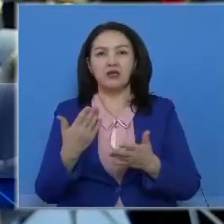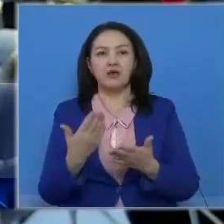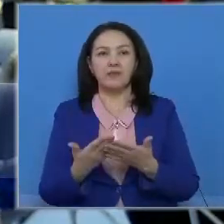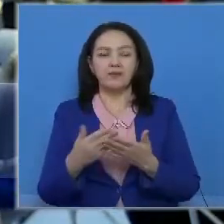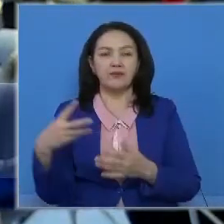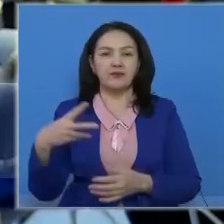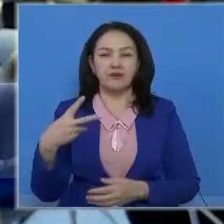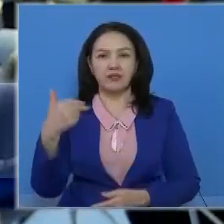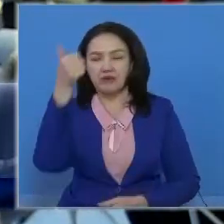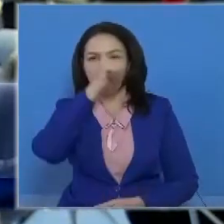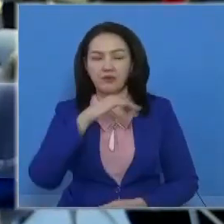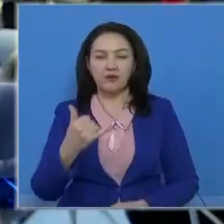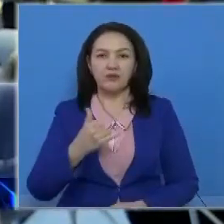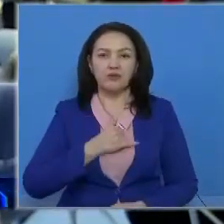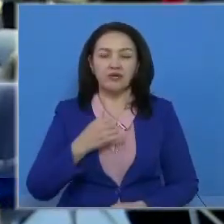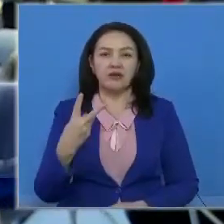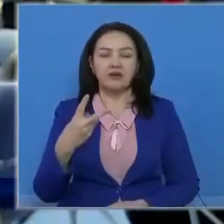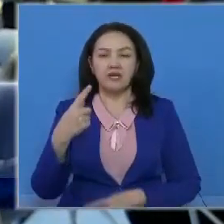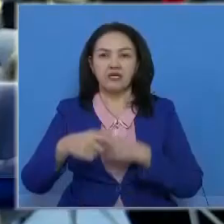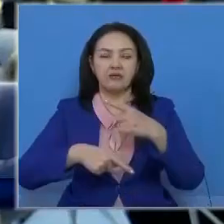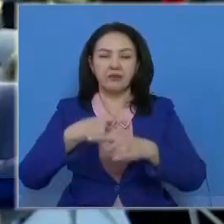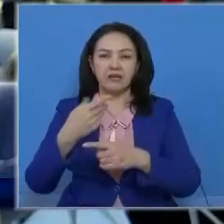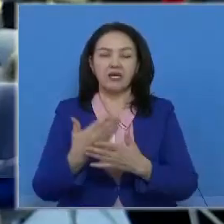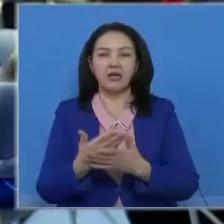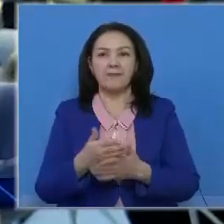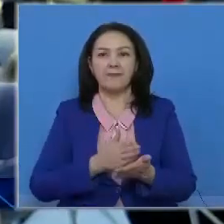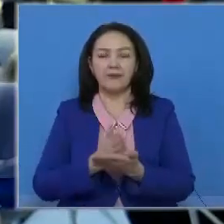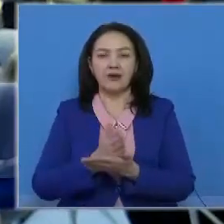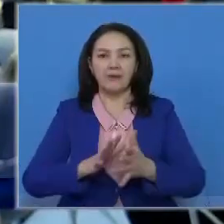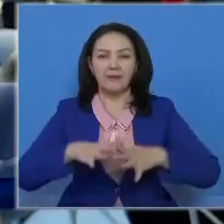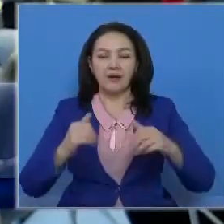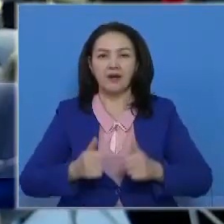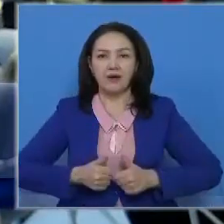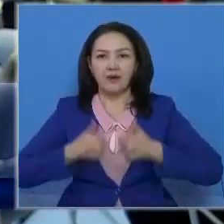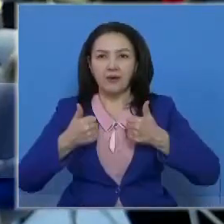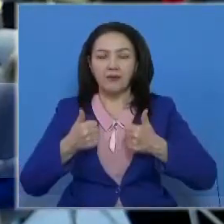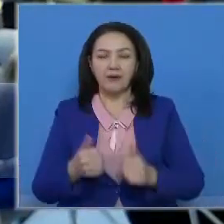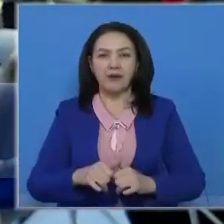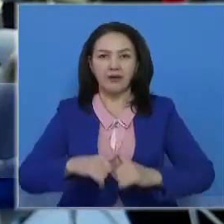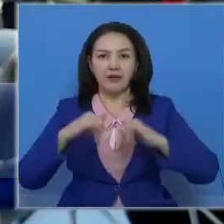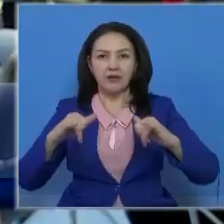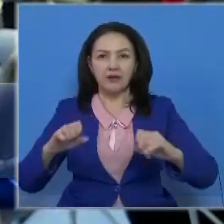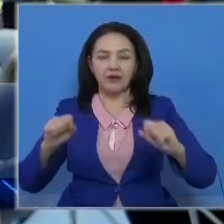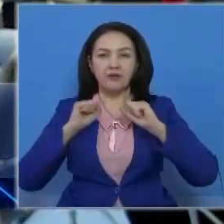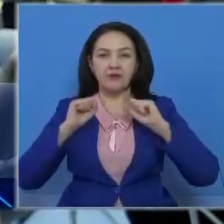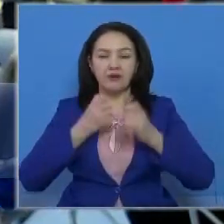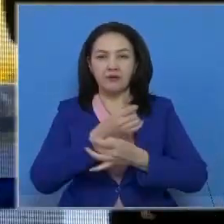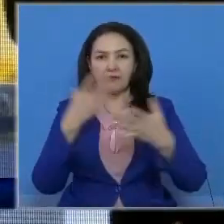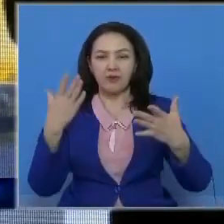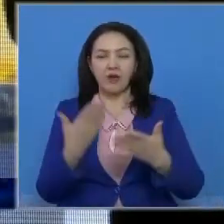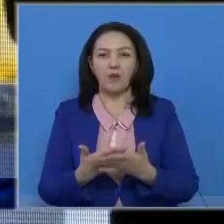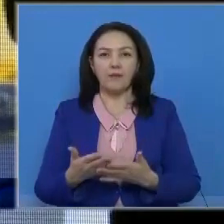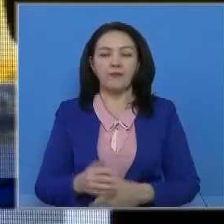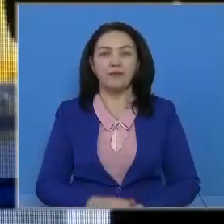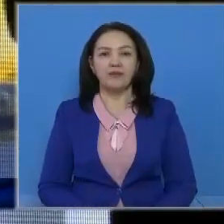В 2023 году у нас 23 переходящих объекта, и поэтому это послужит большим толчком в развитии физической культуры и массовости вообще